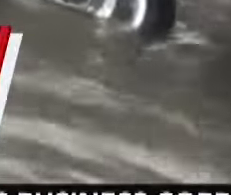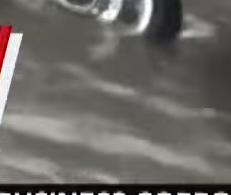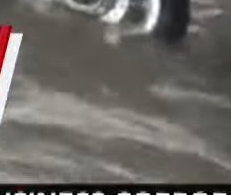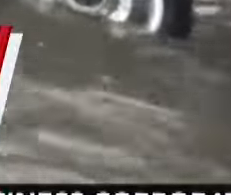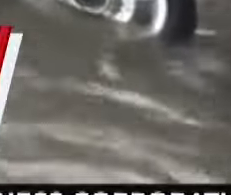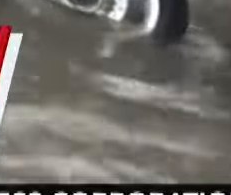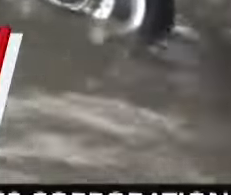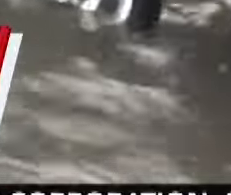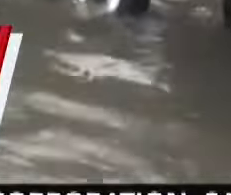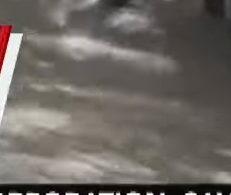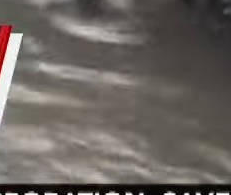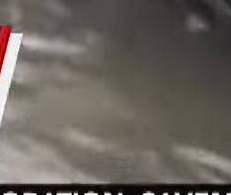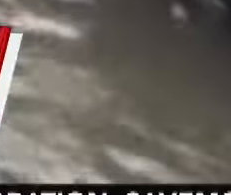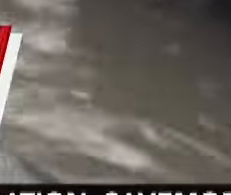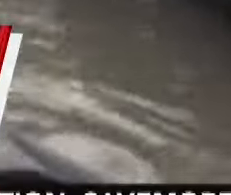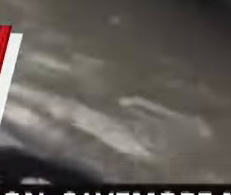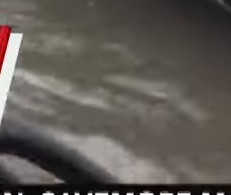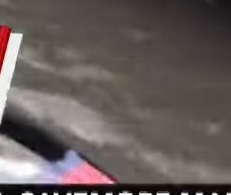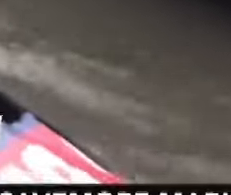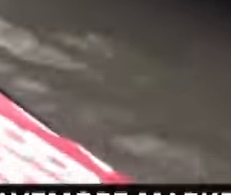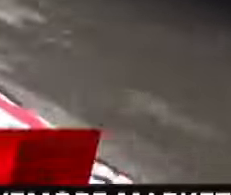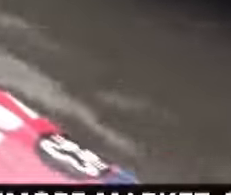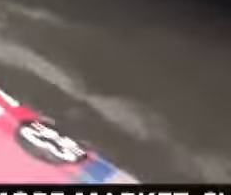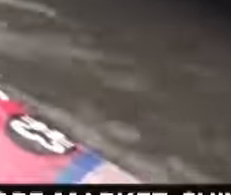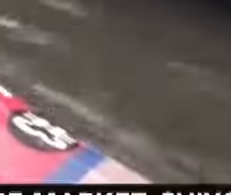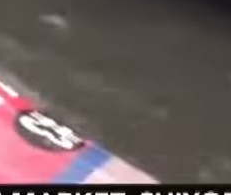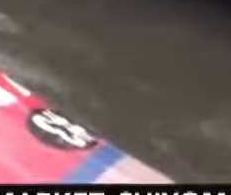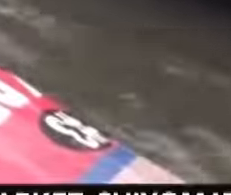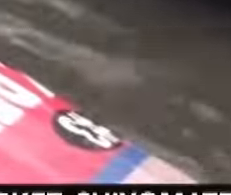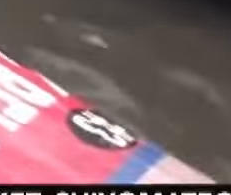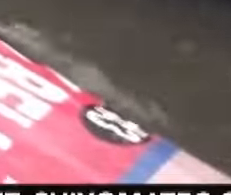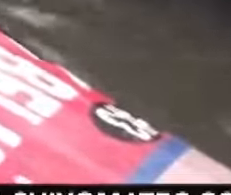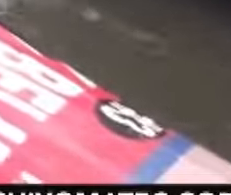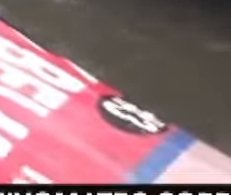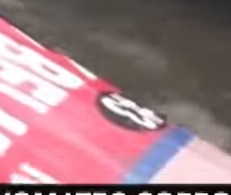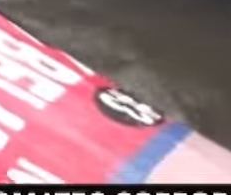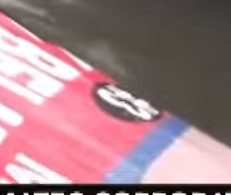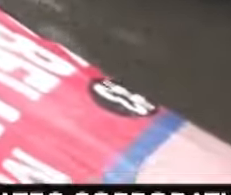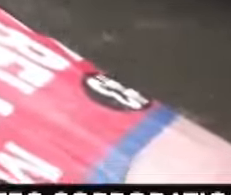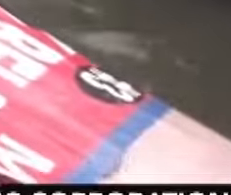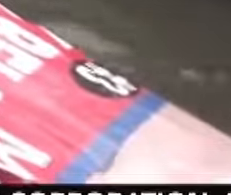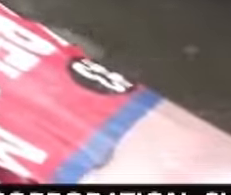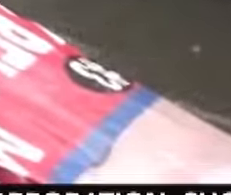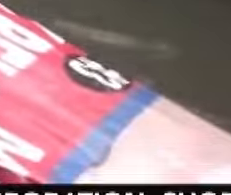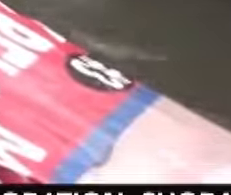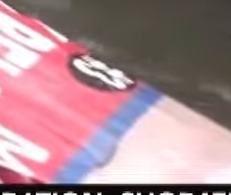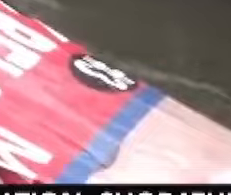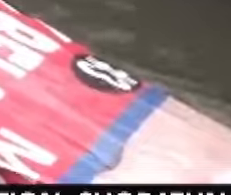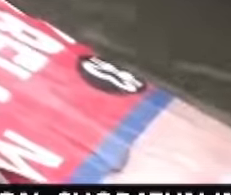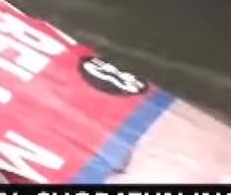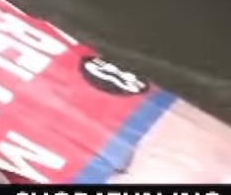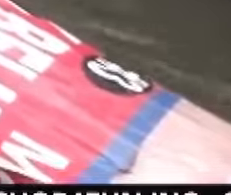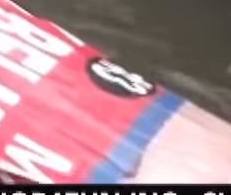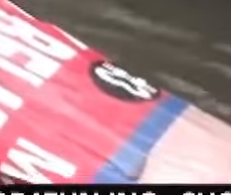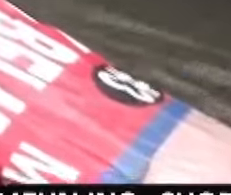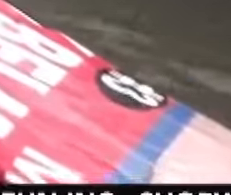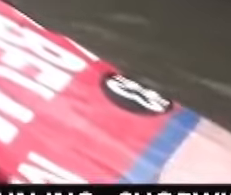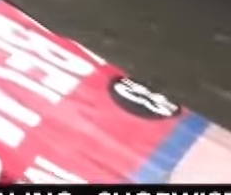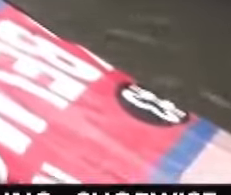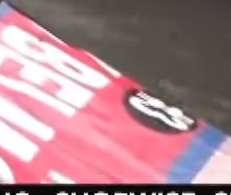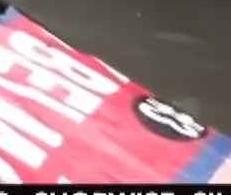Sa mga oras po na ito, ganap na alauna ng hapon. Ang sitwasyon ngayon,